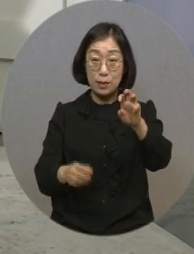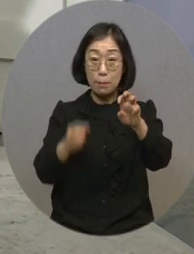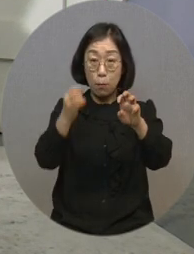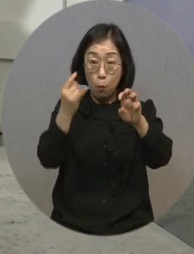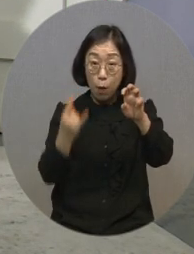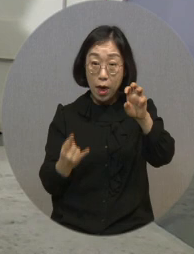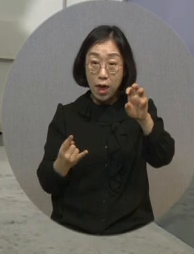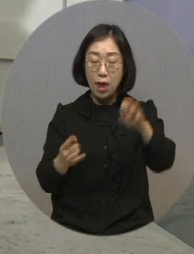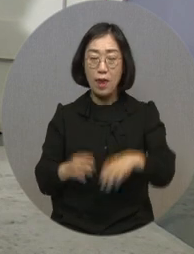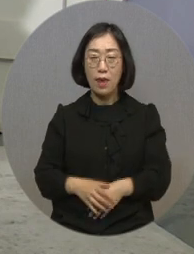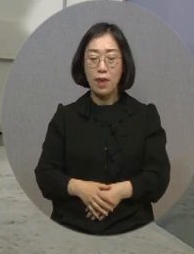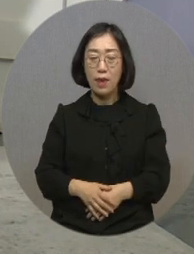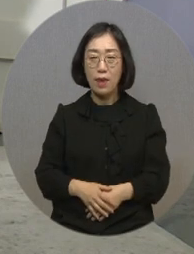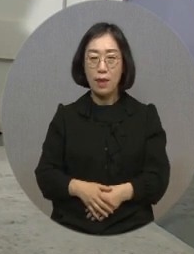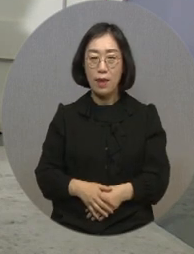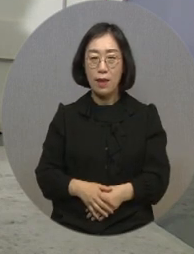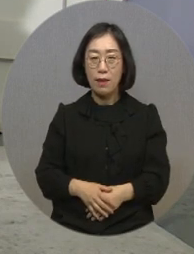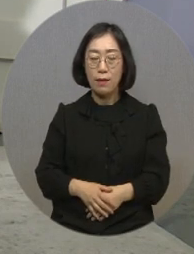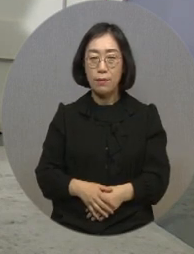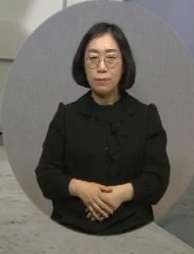33회에 그